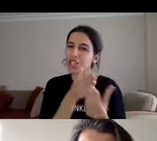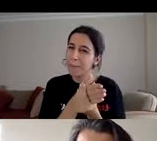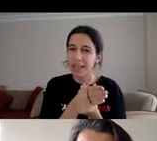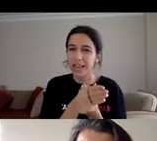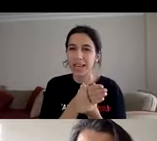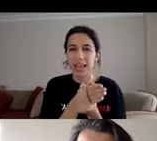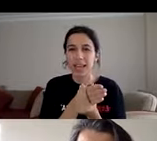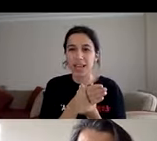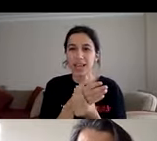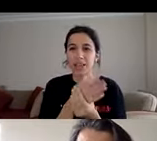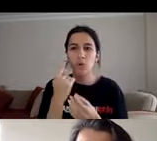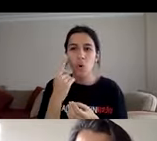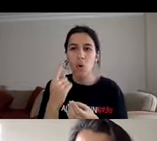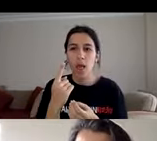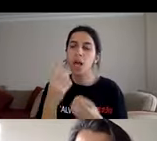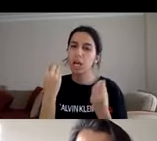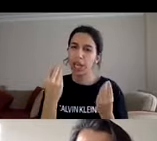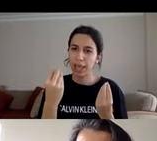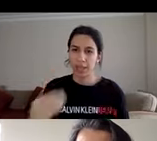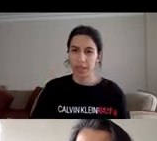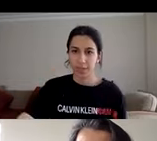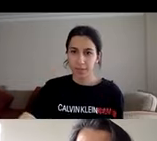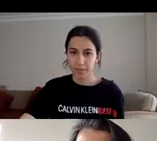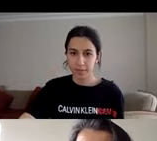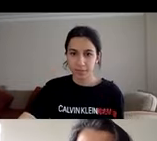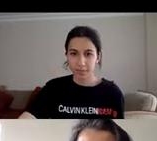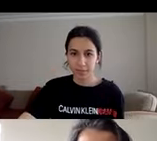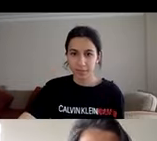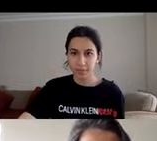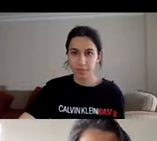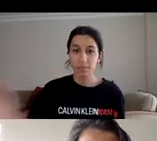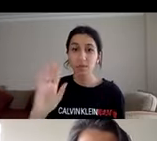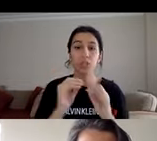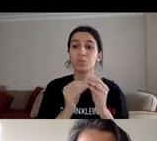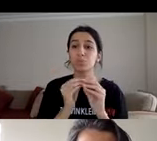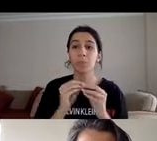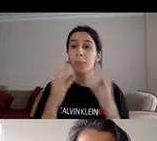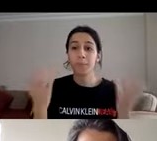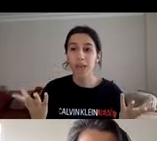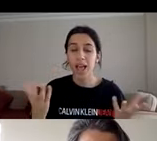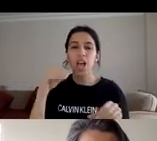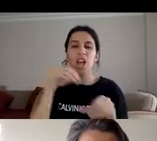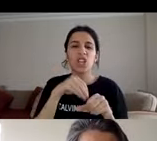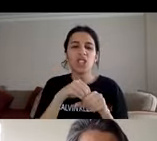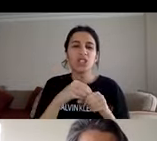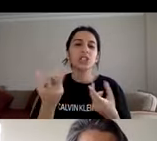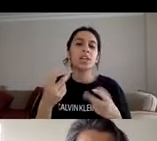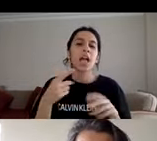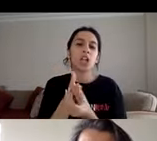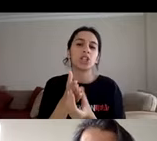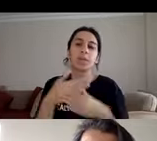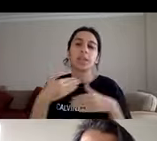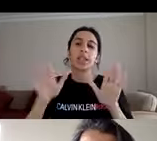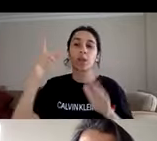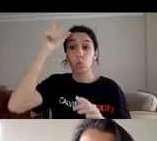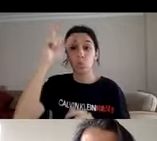erişilebilirlik teknolojileri oldukça yetkin. Ama problem şu ki içerik erişilebilir değil. Türkiye'nin